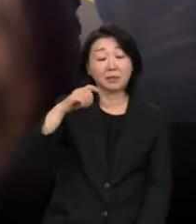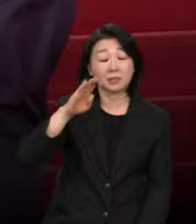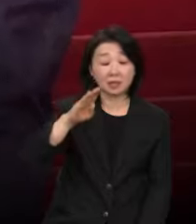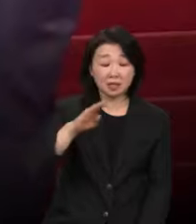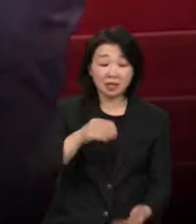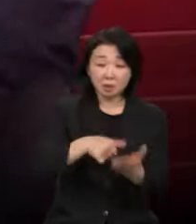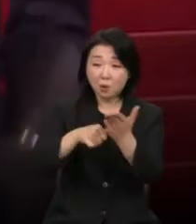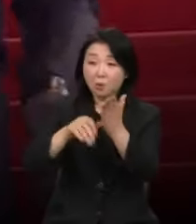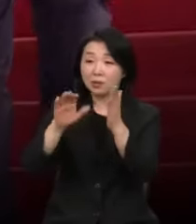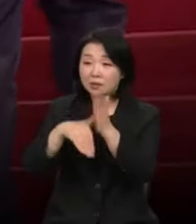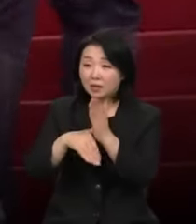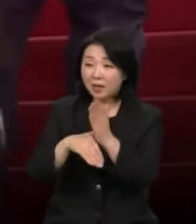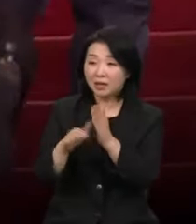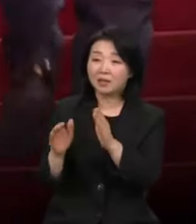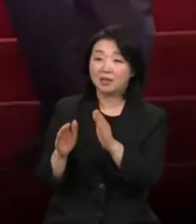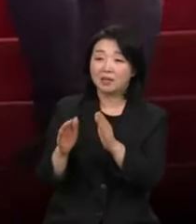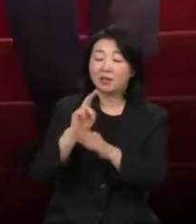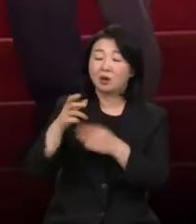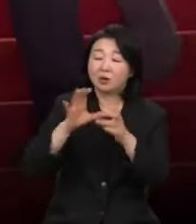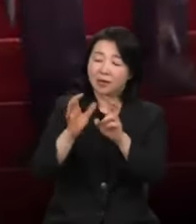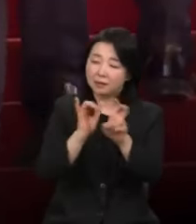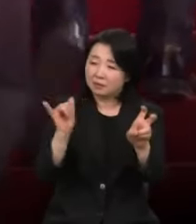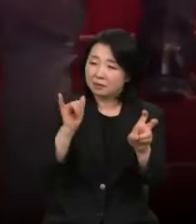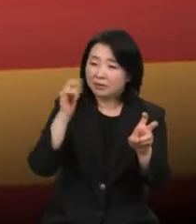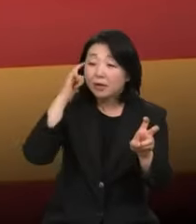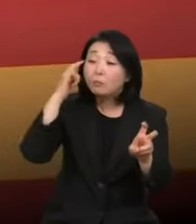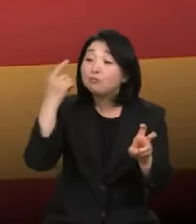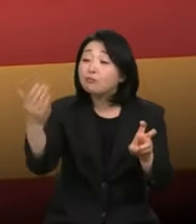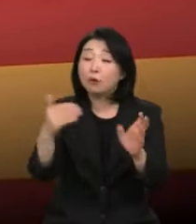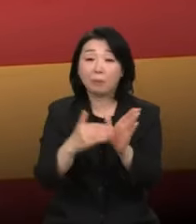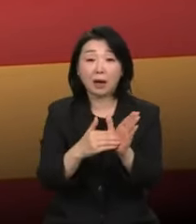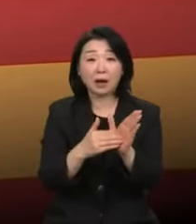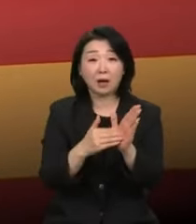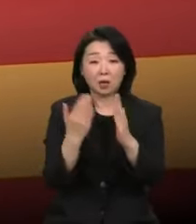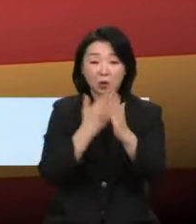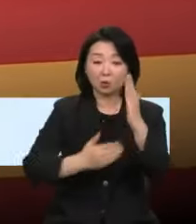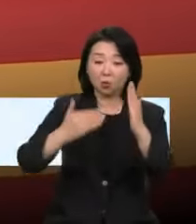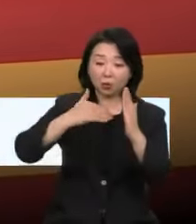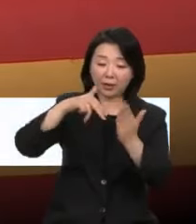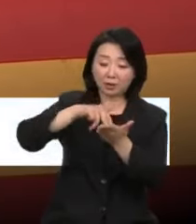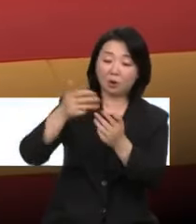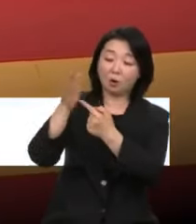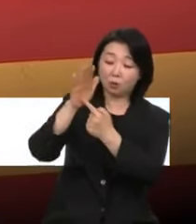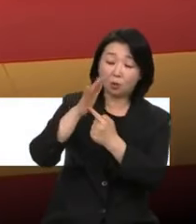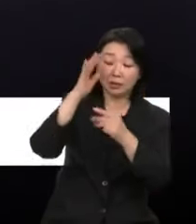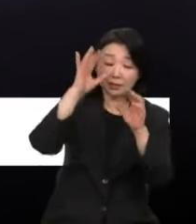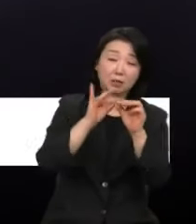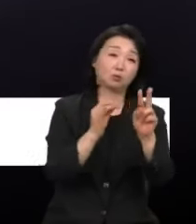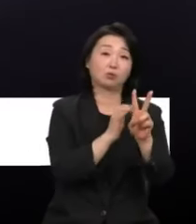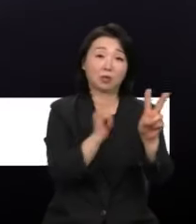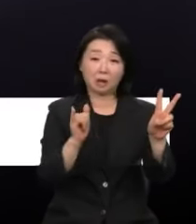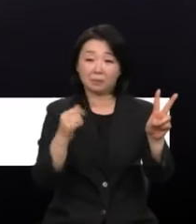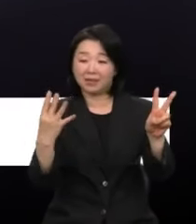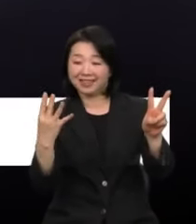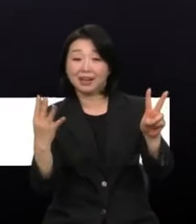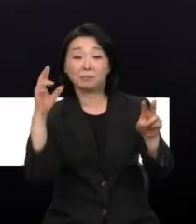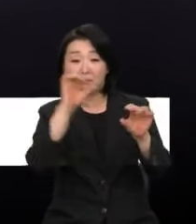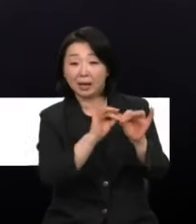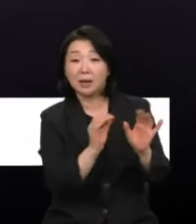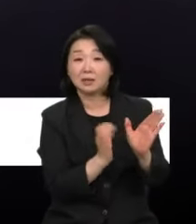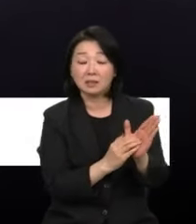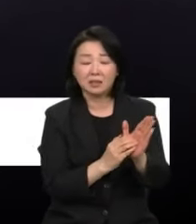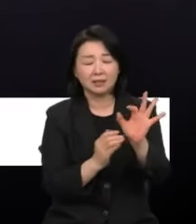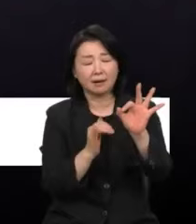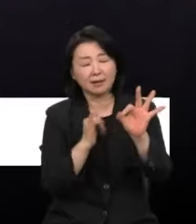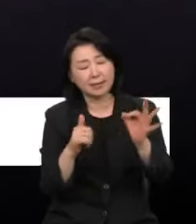대해 여당 소속 의원 20명에게 생각을 물었습니다. 공개적으로 찬성 입장을 밝힌 2명을 포함해 4명이 찬성했고